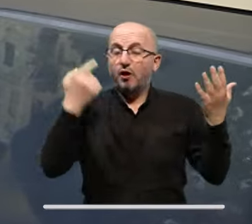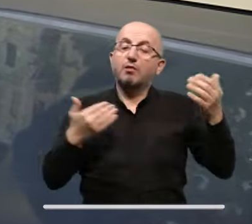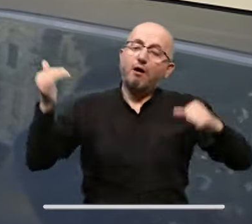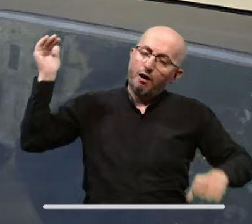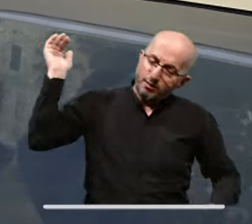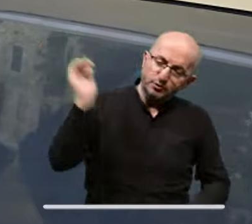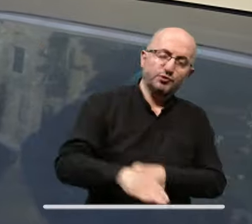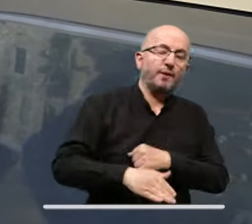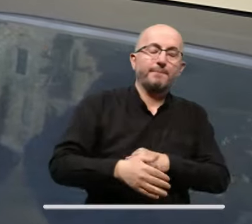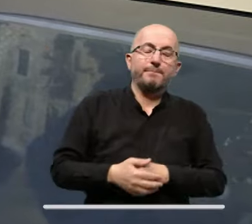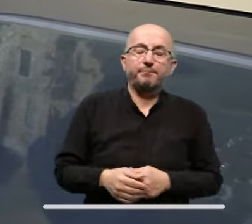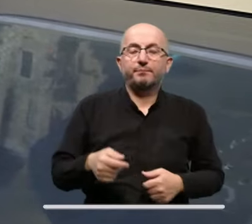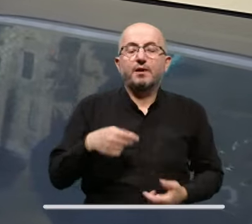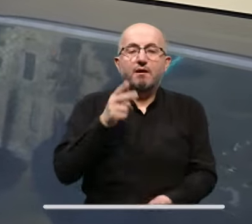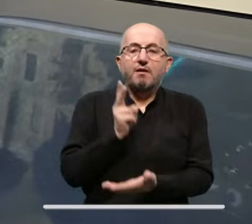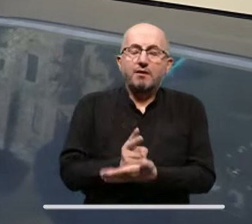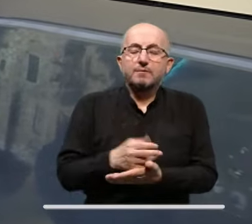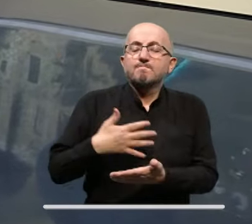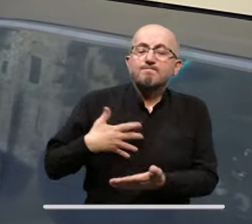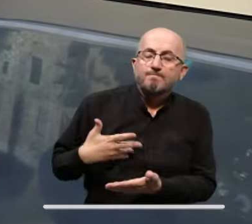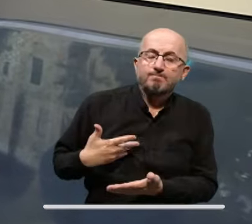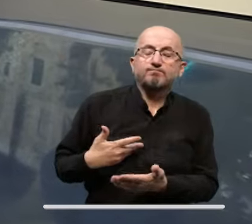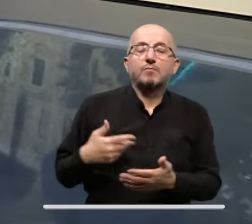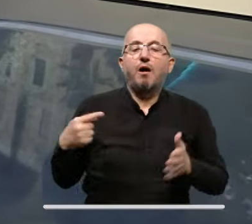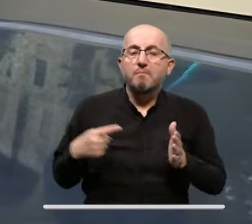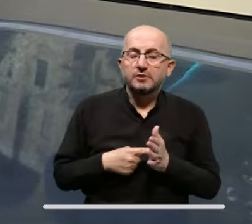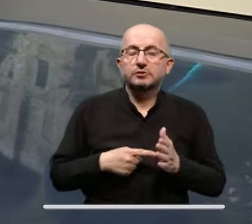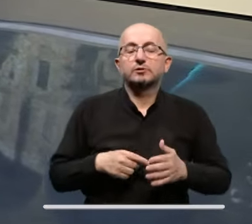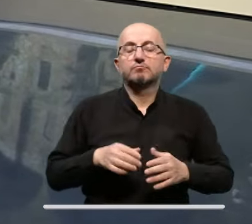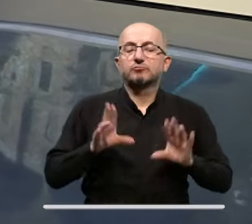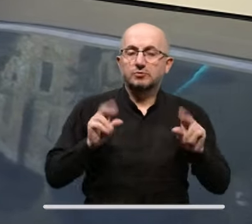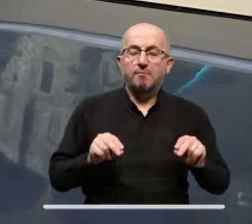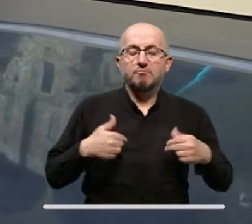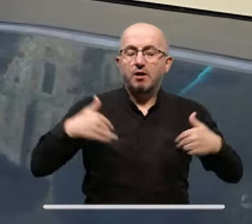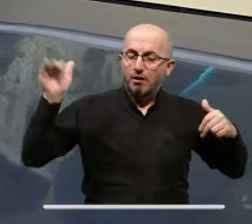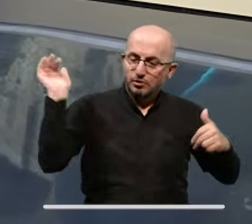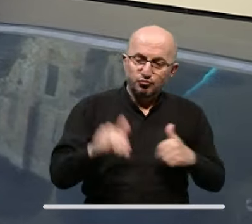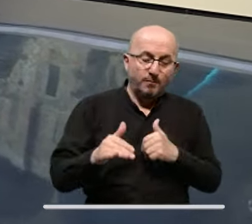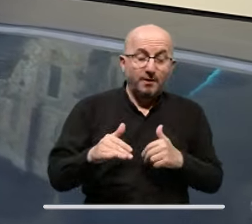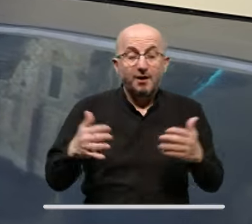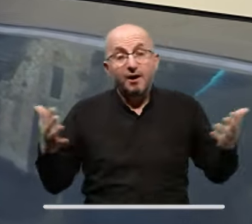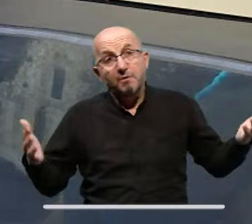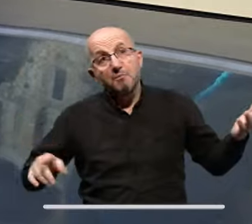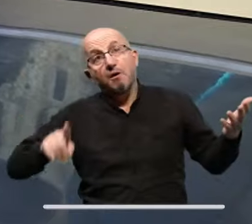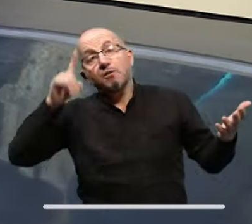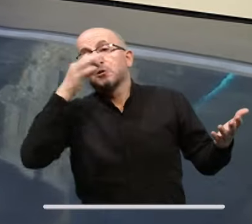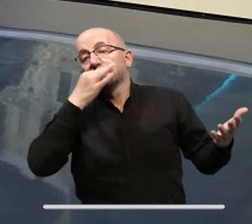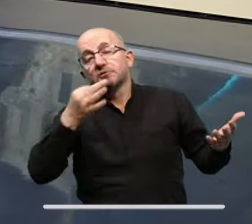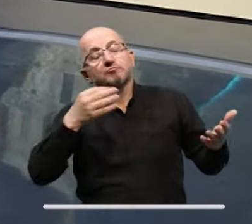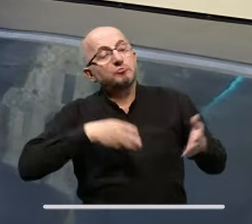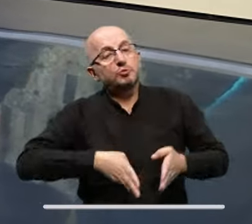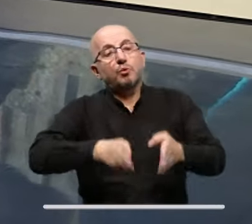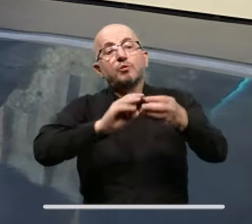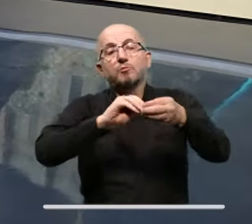ben iradem Eee kastım azmim Tam ben geleceğim Ama takdiri ilahi yolda bir